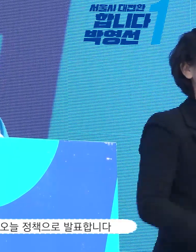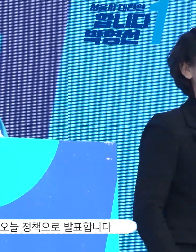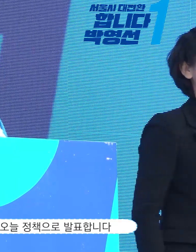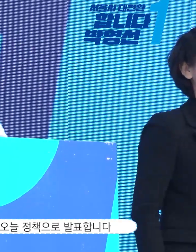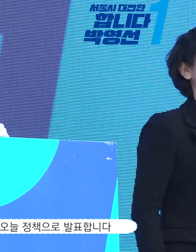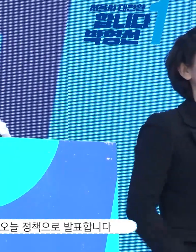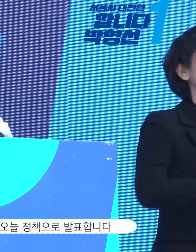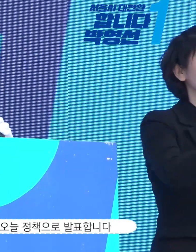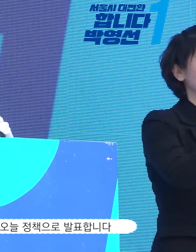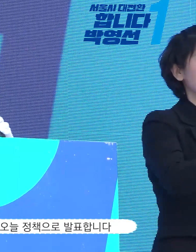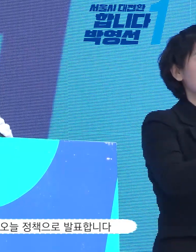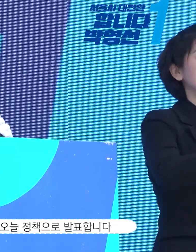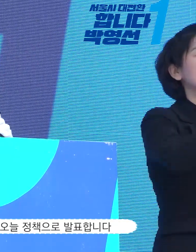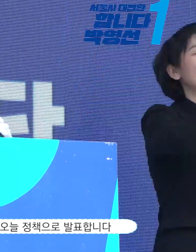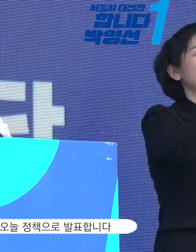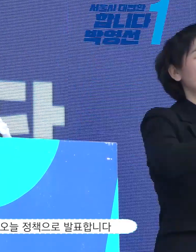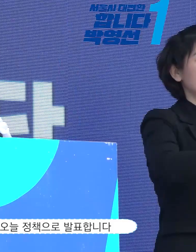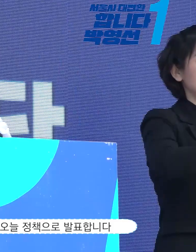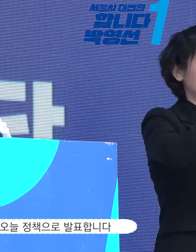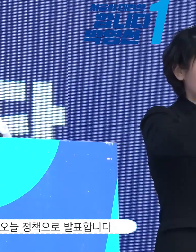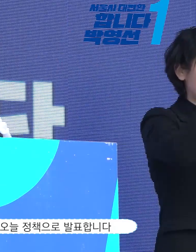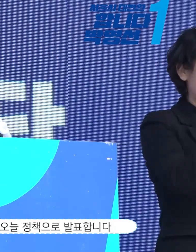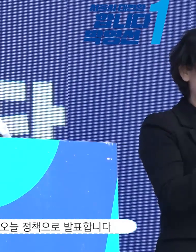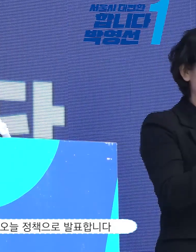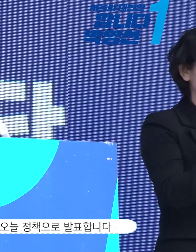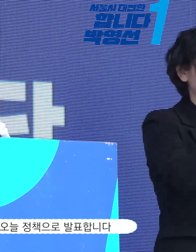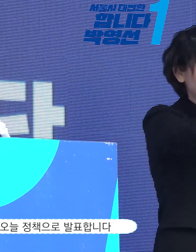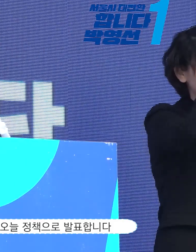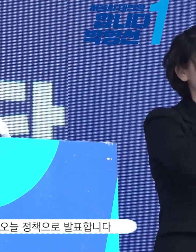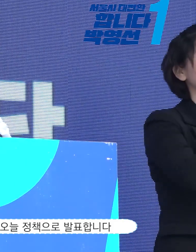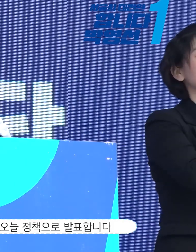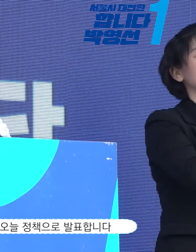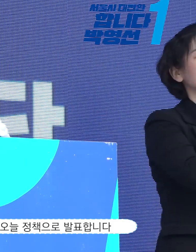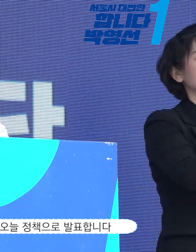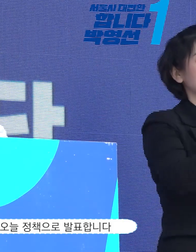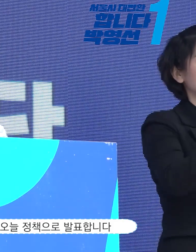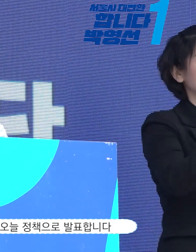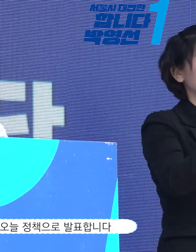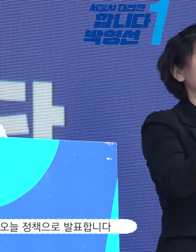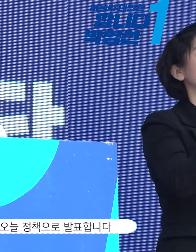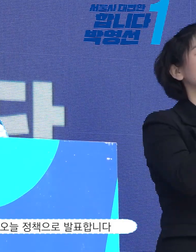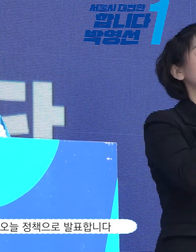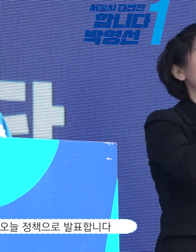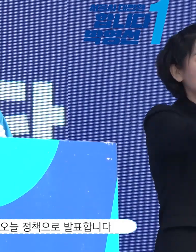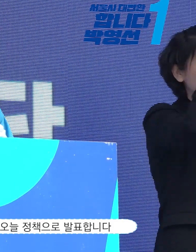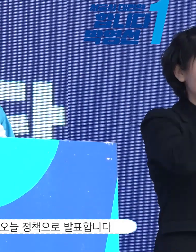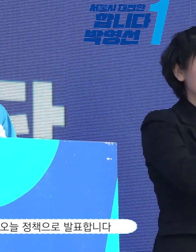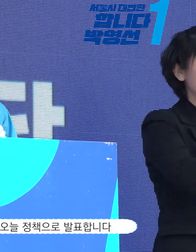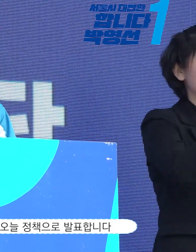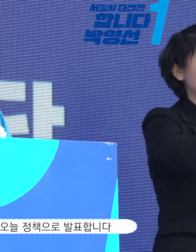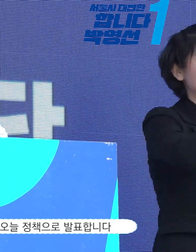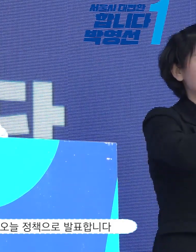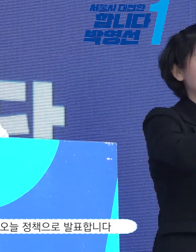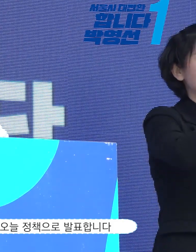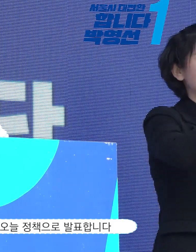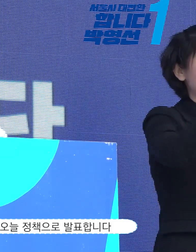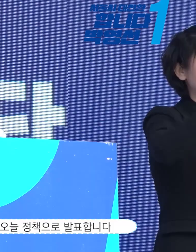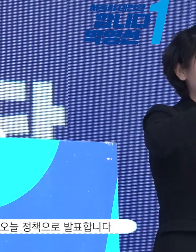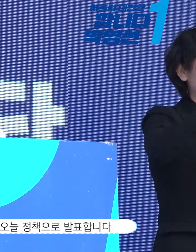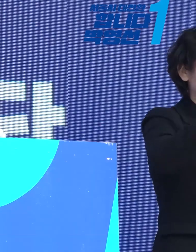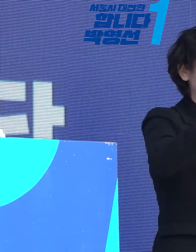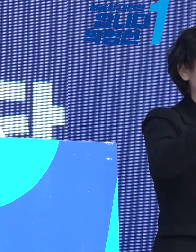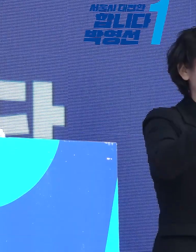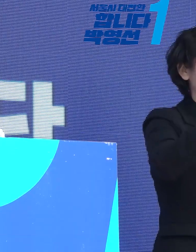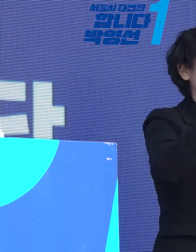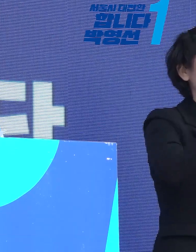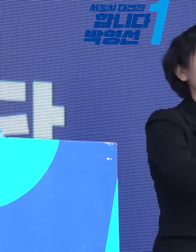저는 40% 할인된 청년 서울 청년 패스, 이것을 청년